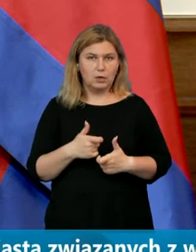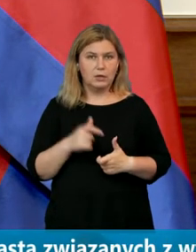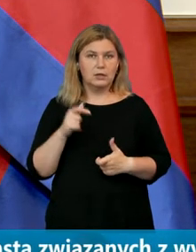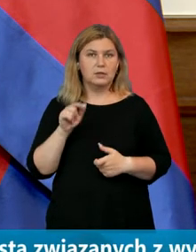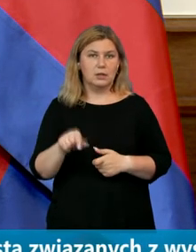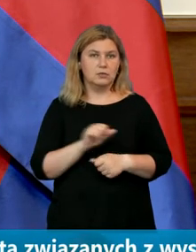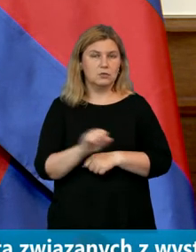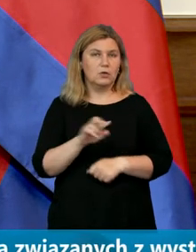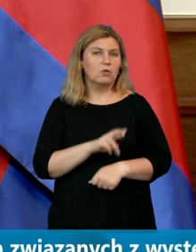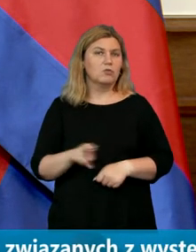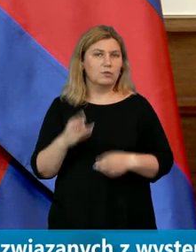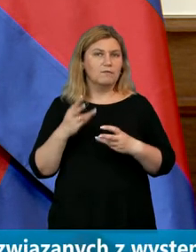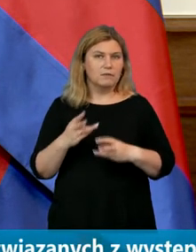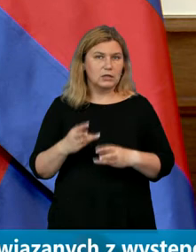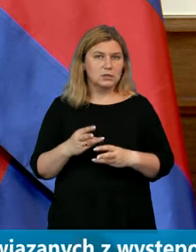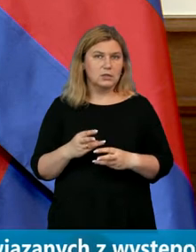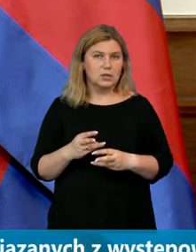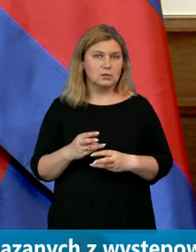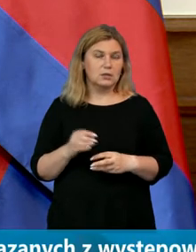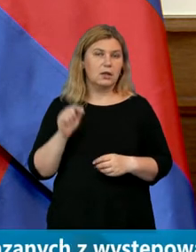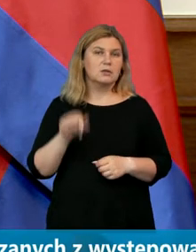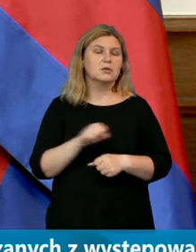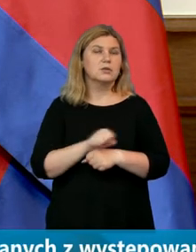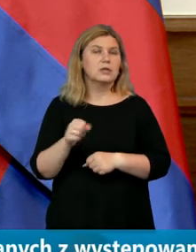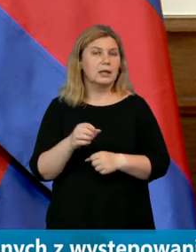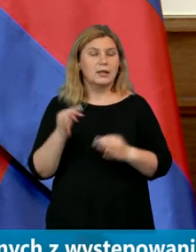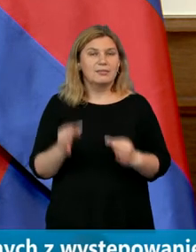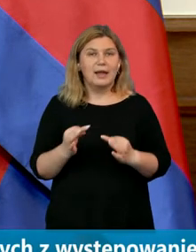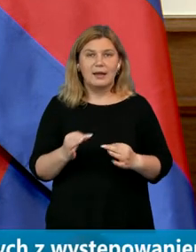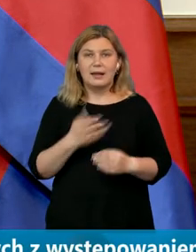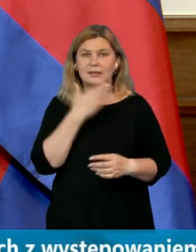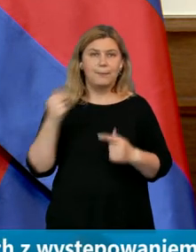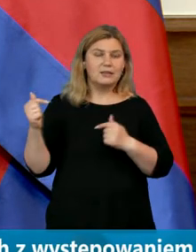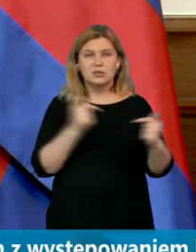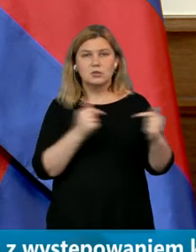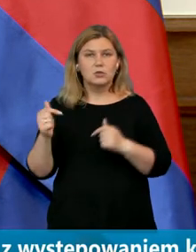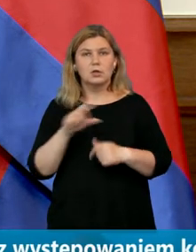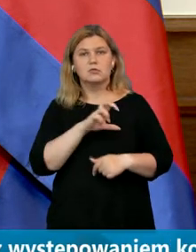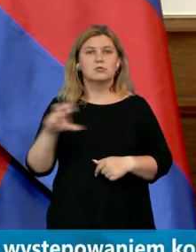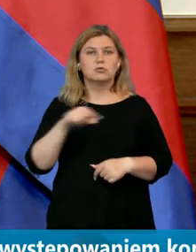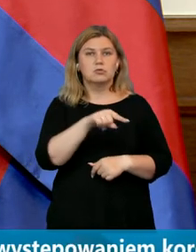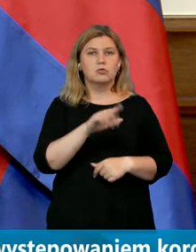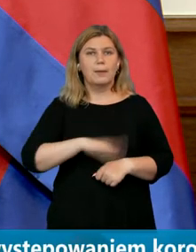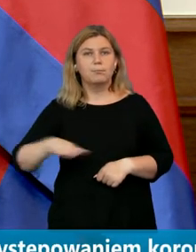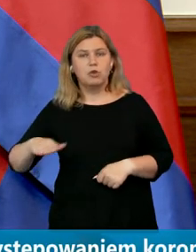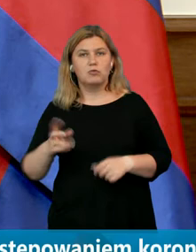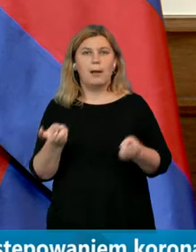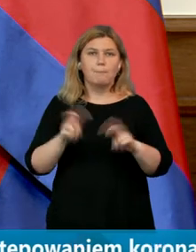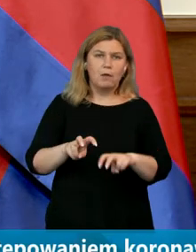obiektywna i na tym etapie nie ma już dyskusji na temat tego, czy to